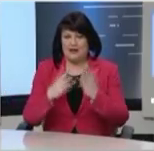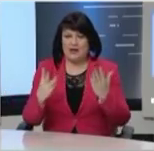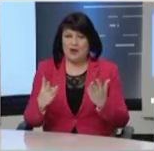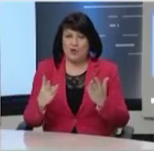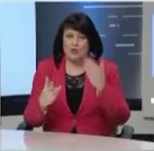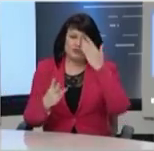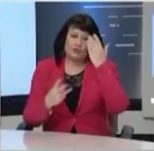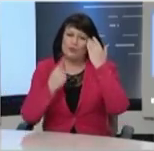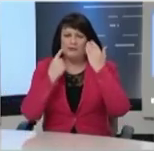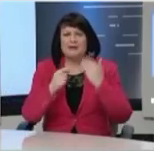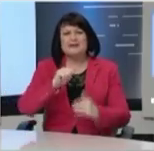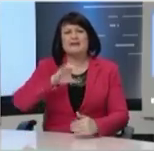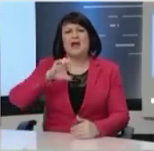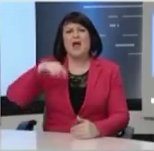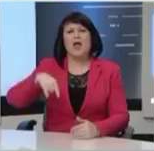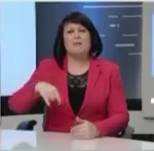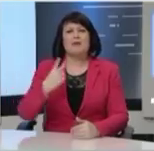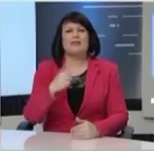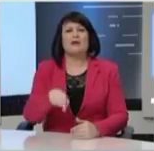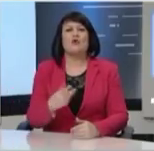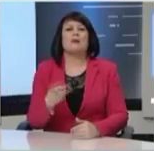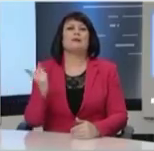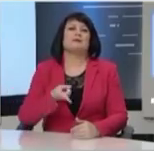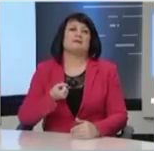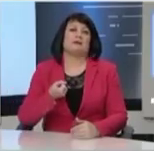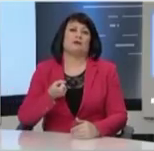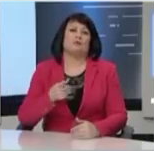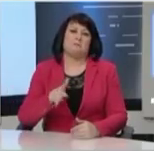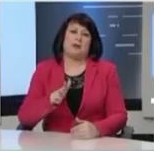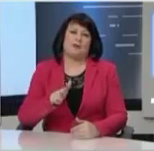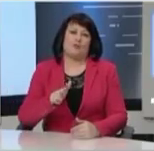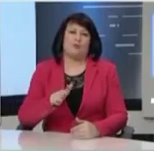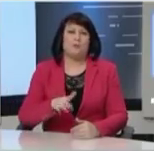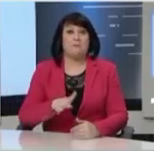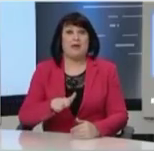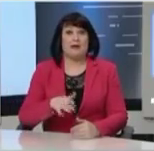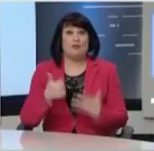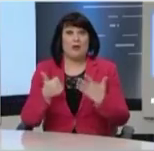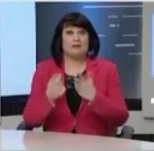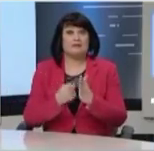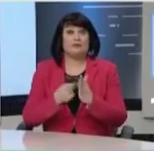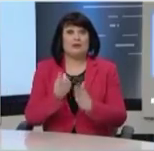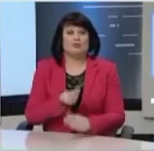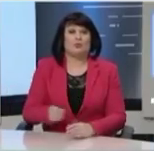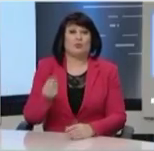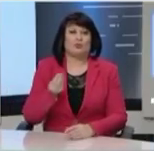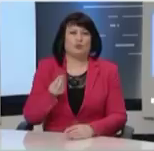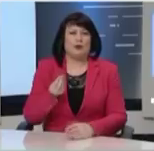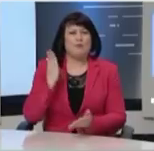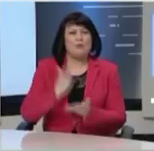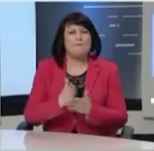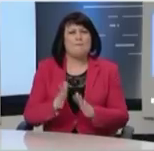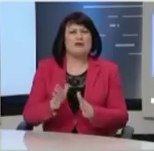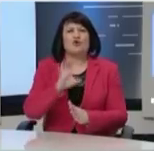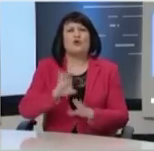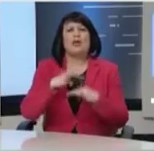καταγράφηκε αύξηση του ΑΕΠ κατά 2,3%. Δηλαδή σχεδόν εξαπλάσιο από το μέσο όρο